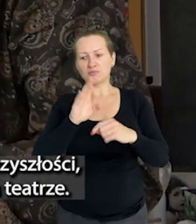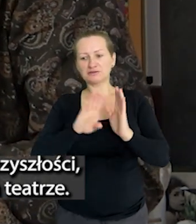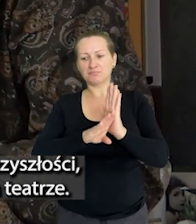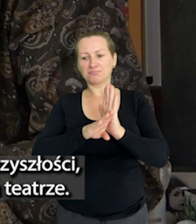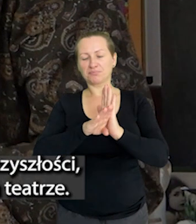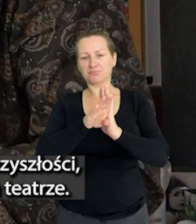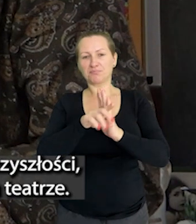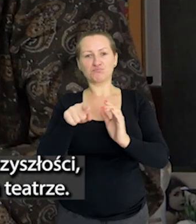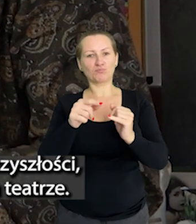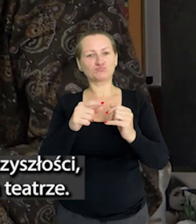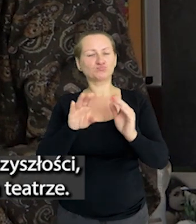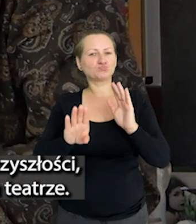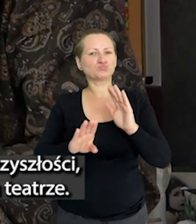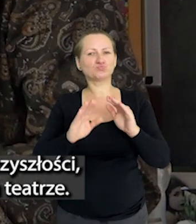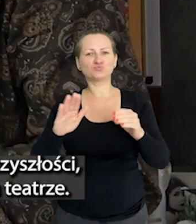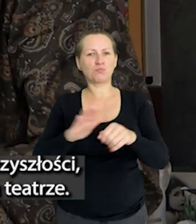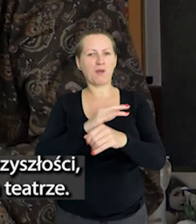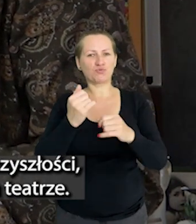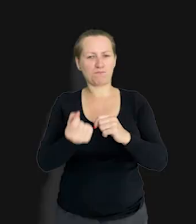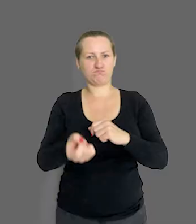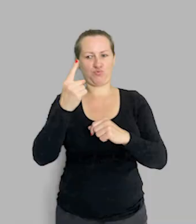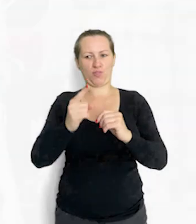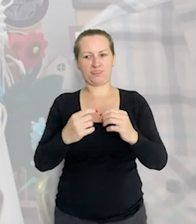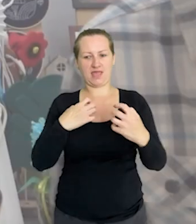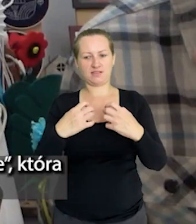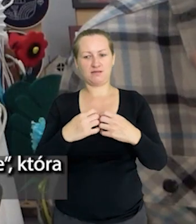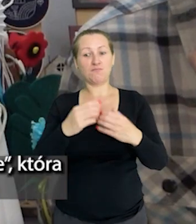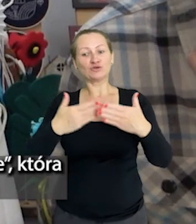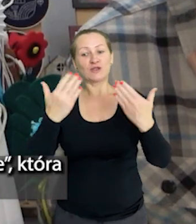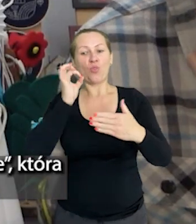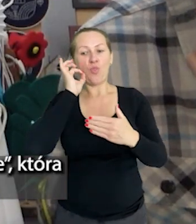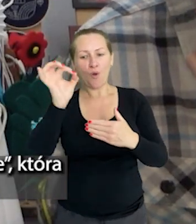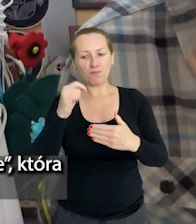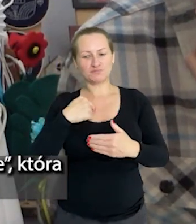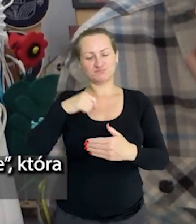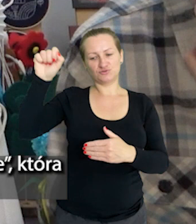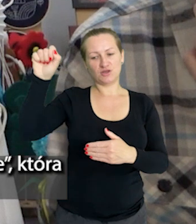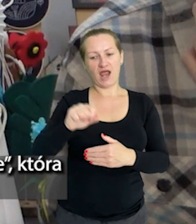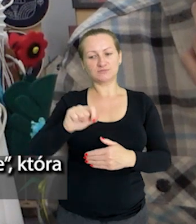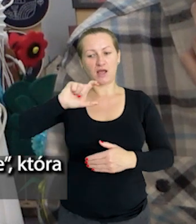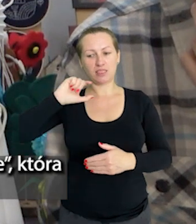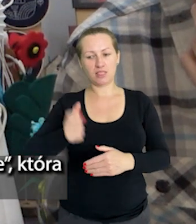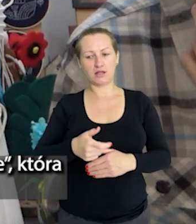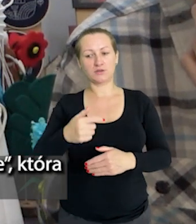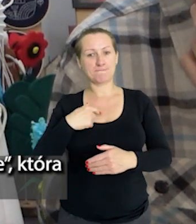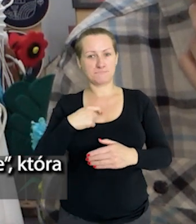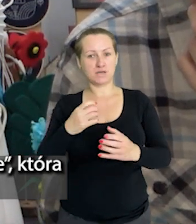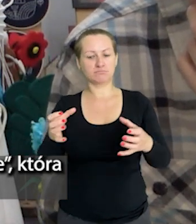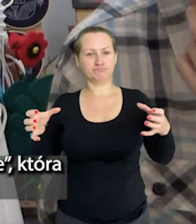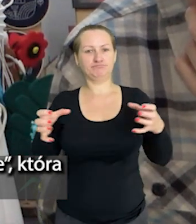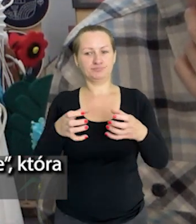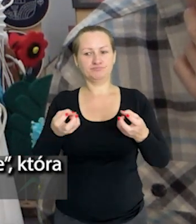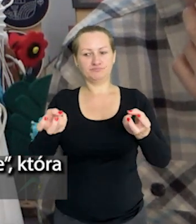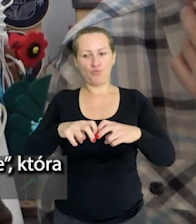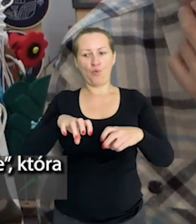jest zgoła co innego niż w klasycznym teatrze. Jechaliśmy z Gdańska. Tańczy Orunia, na ziemię